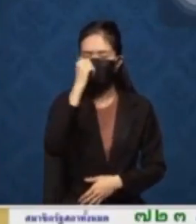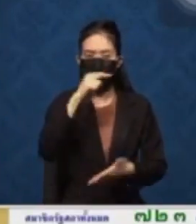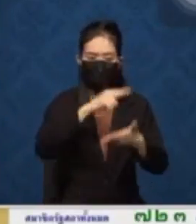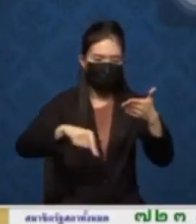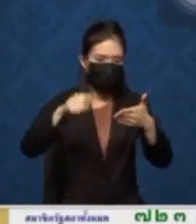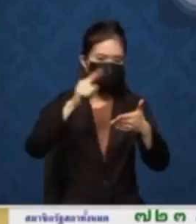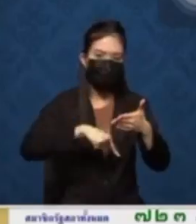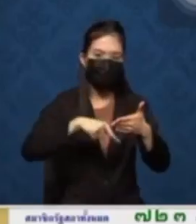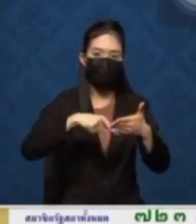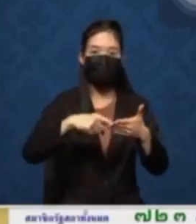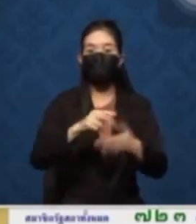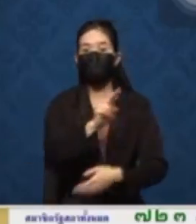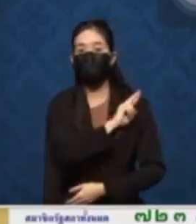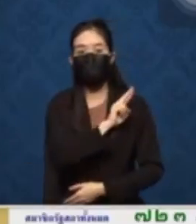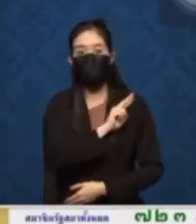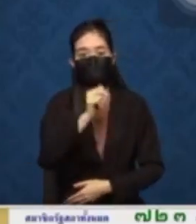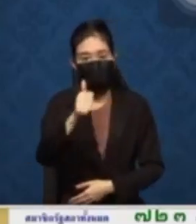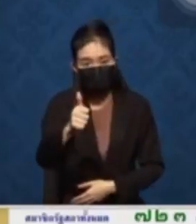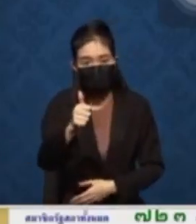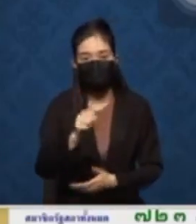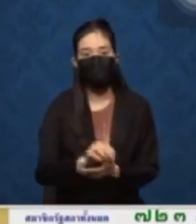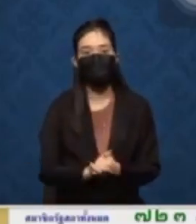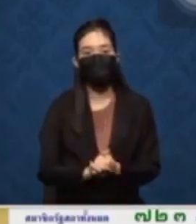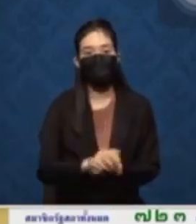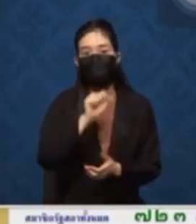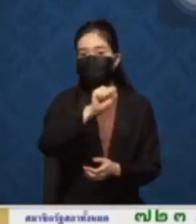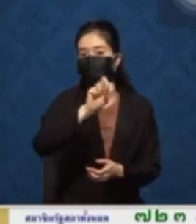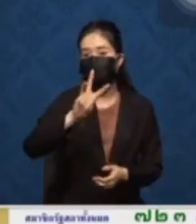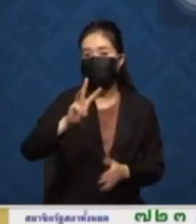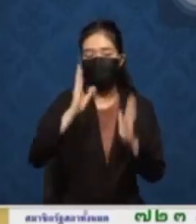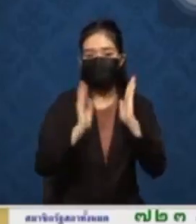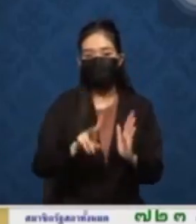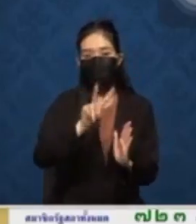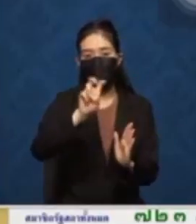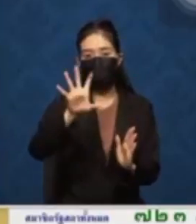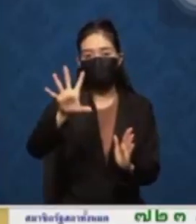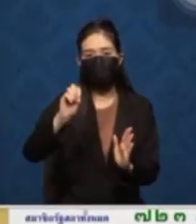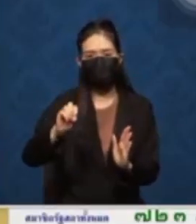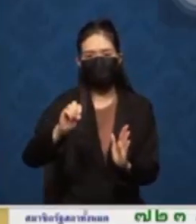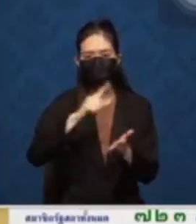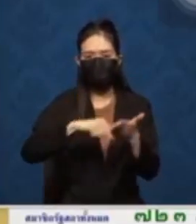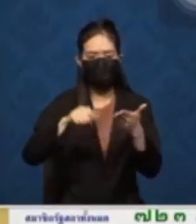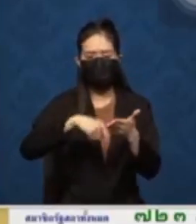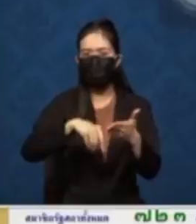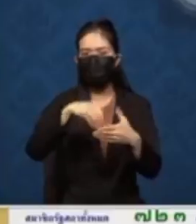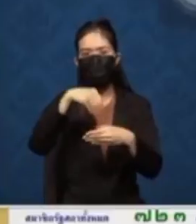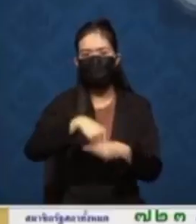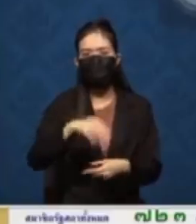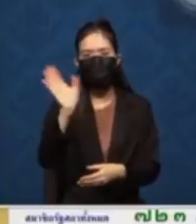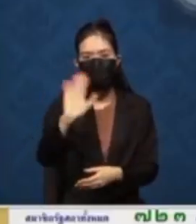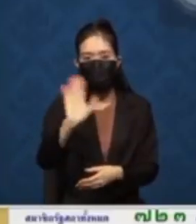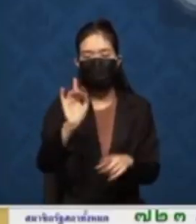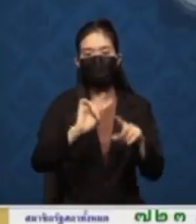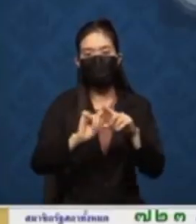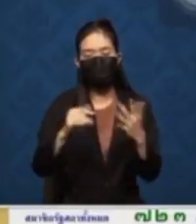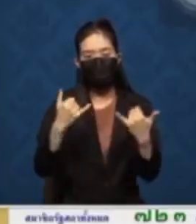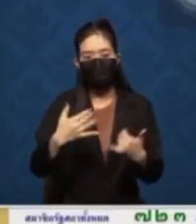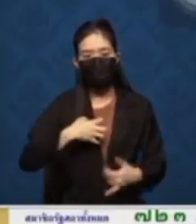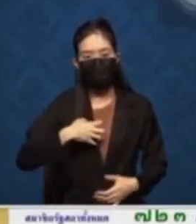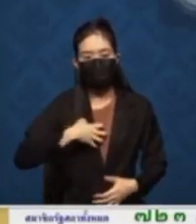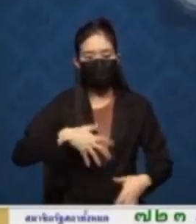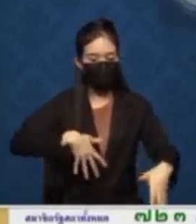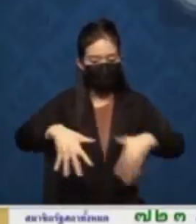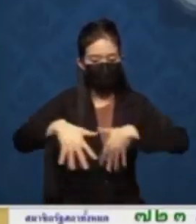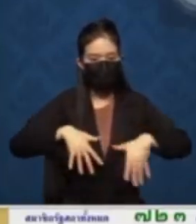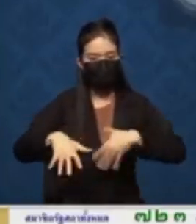ว250คนเข้ามาร่วมเลือกด้วยระบบที่ไว้ใจประชาชนครับให้เขาเลือกนโยบายที่แต่ละพรรคการเมืองนำเสนอเองและลงโทษพรรคการเมืองเ